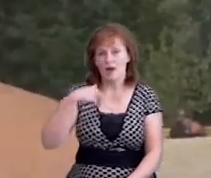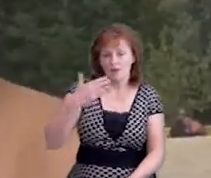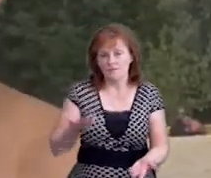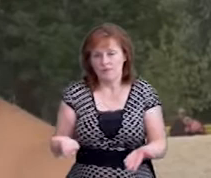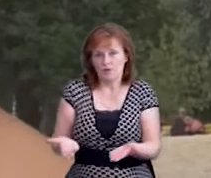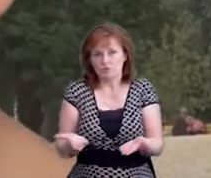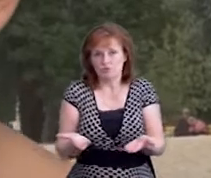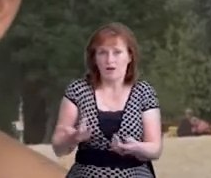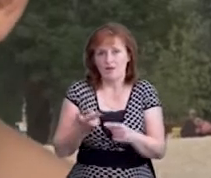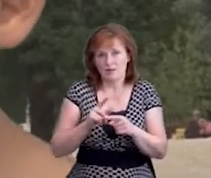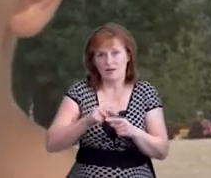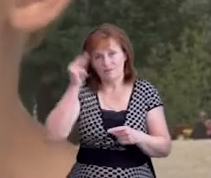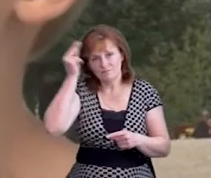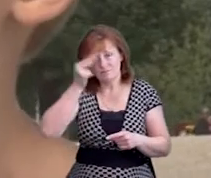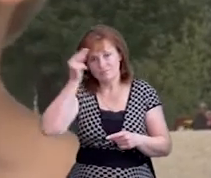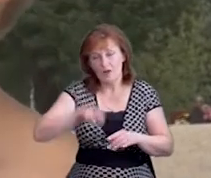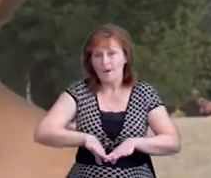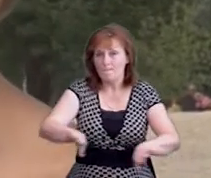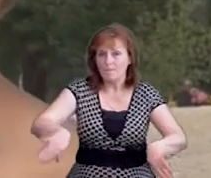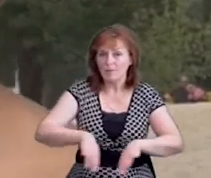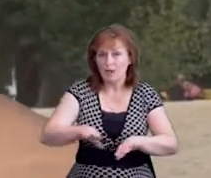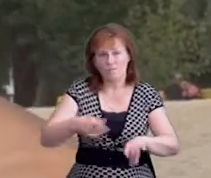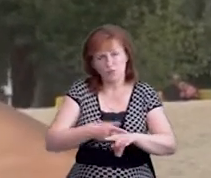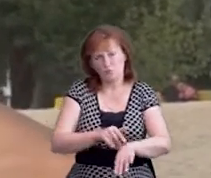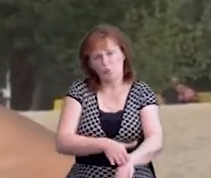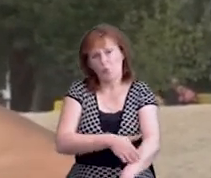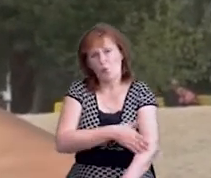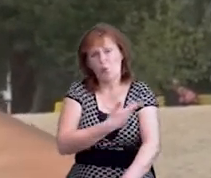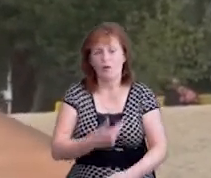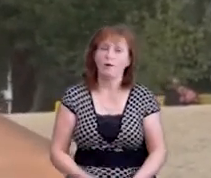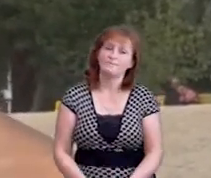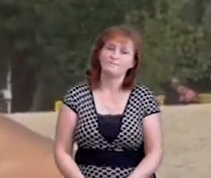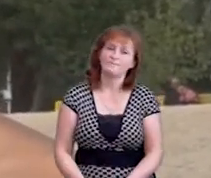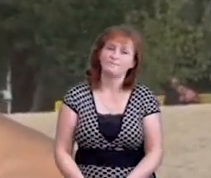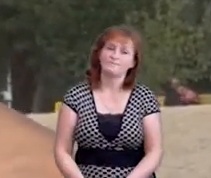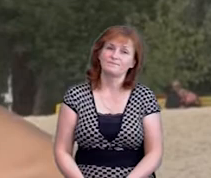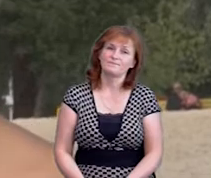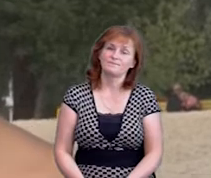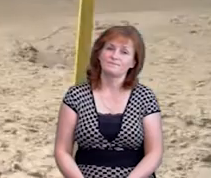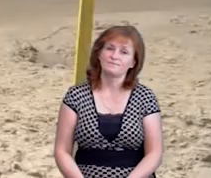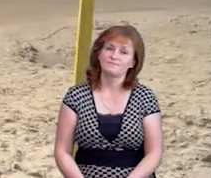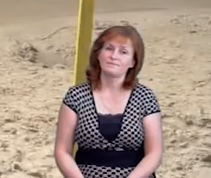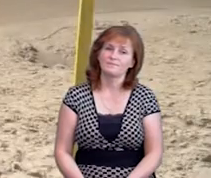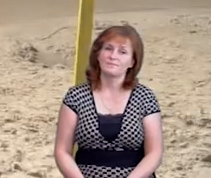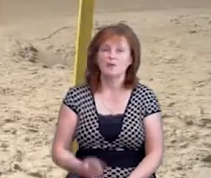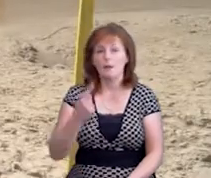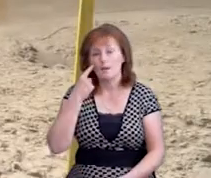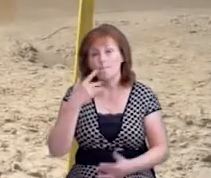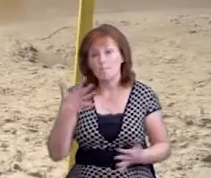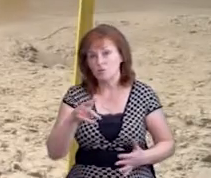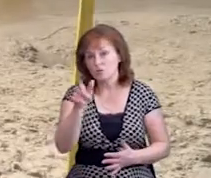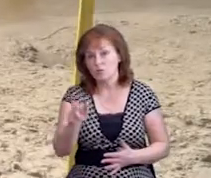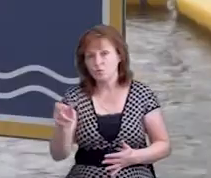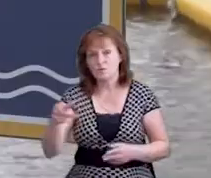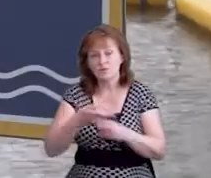плавать. Не быстро. Надо было долго ще, щоб хорошо плавав. Більшість людей, які не